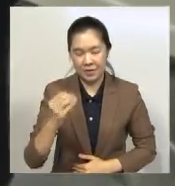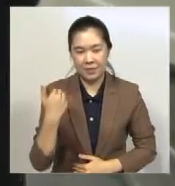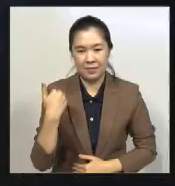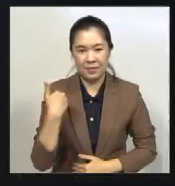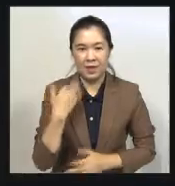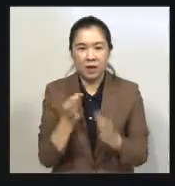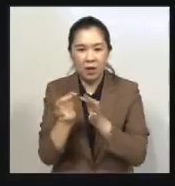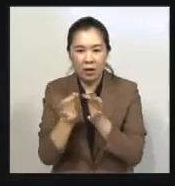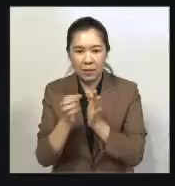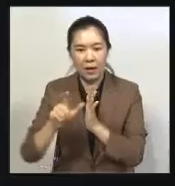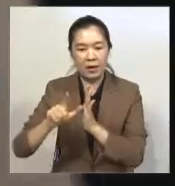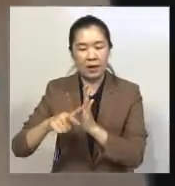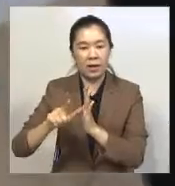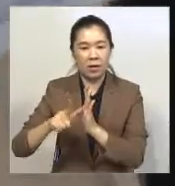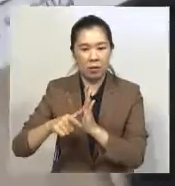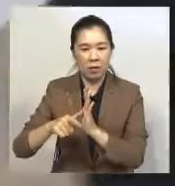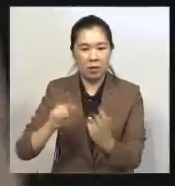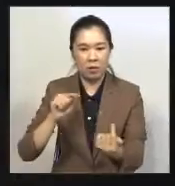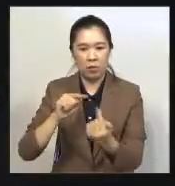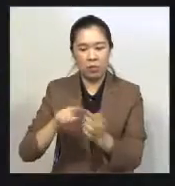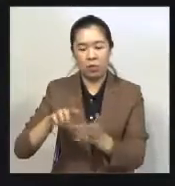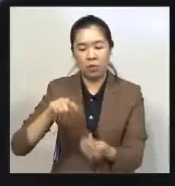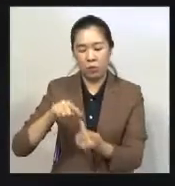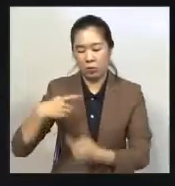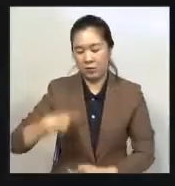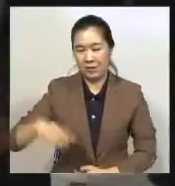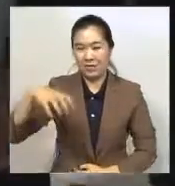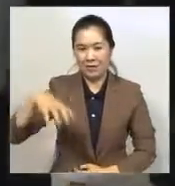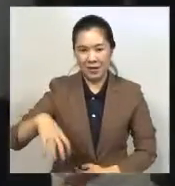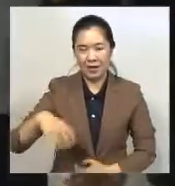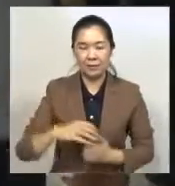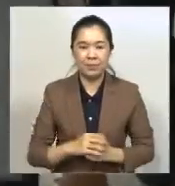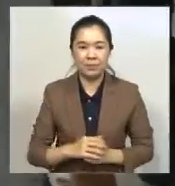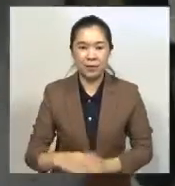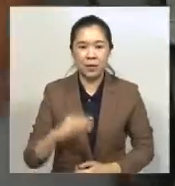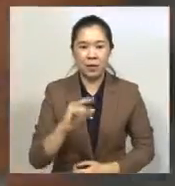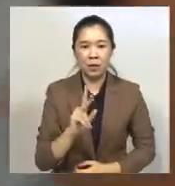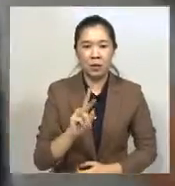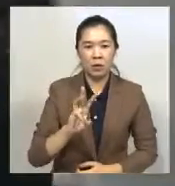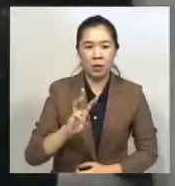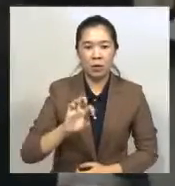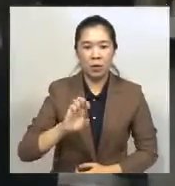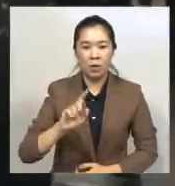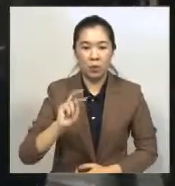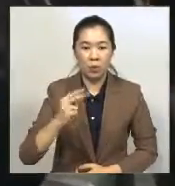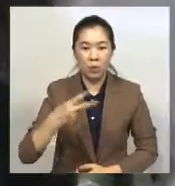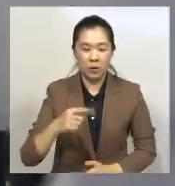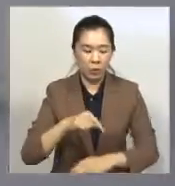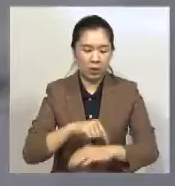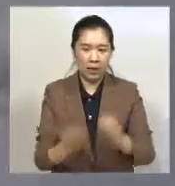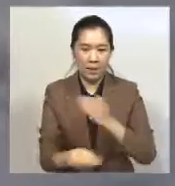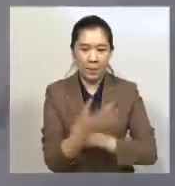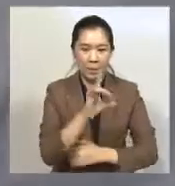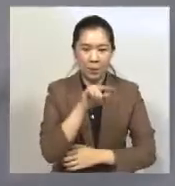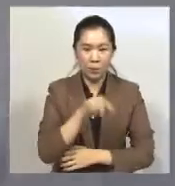วนะไตรมาสเลขาธิการสำนักงานศาลรัฐธรรมนูญซึ่งนายโกวิทก็ได้เดินทางมาตั้งแต่เวลา 8:30 น.นะคะเพื่อที่จ